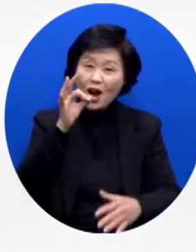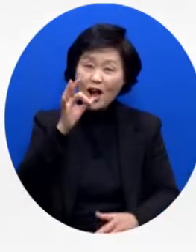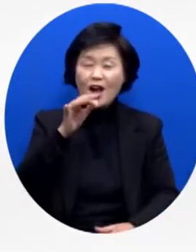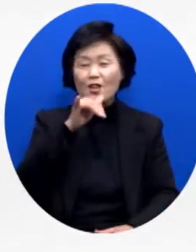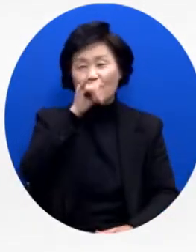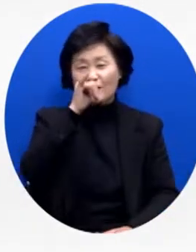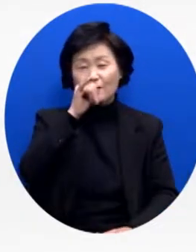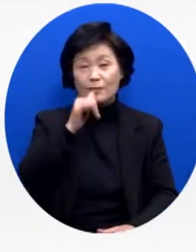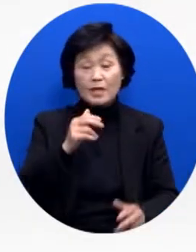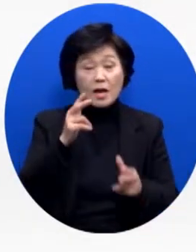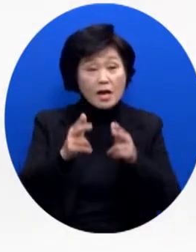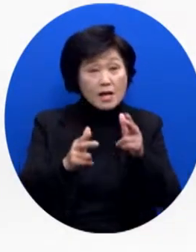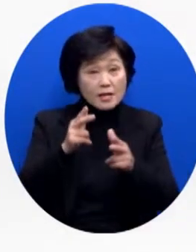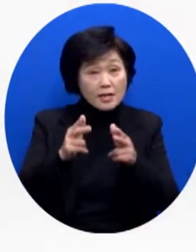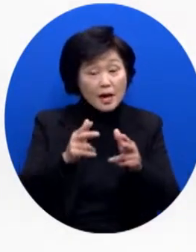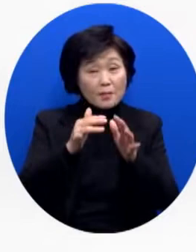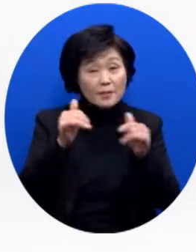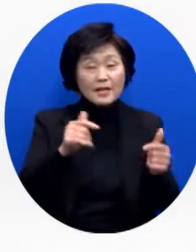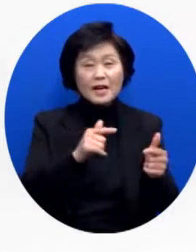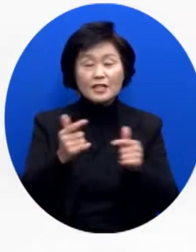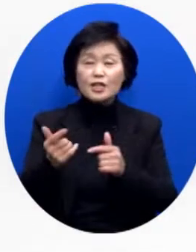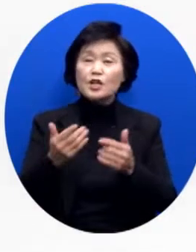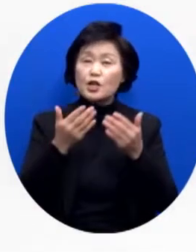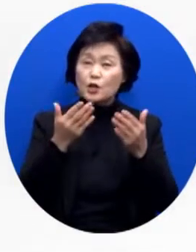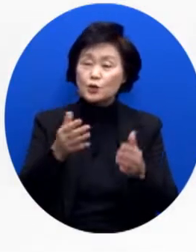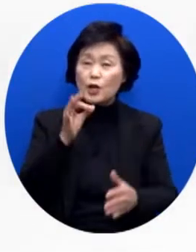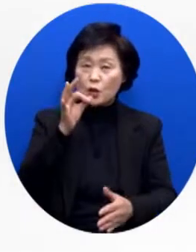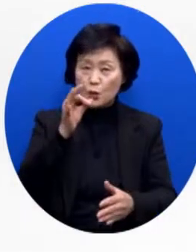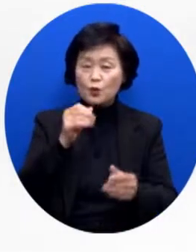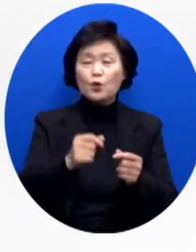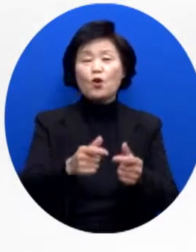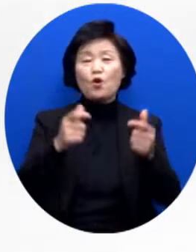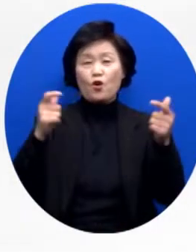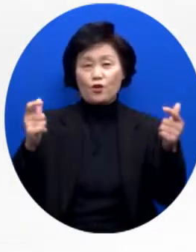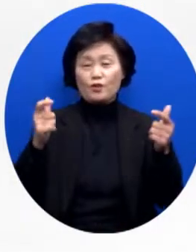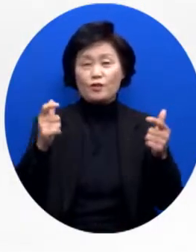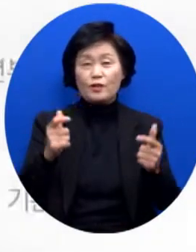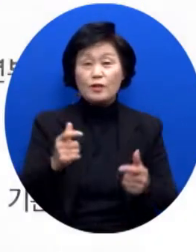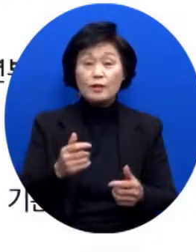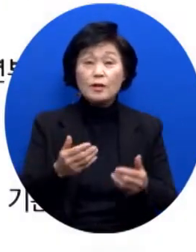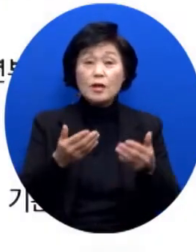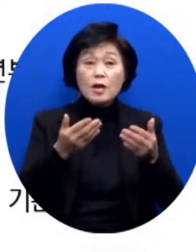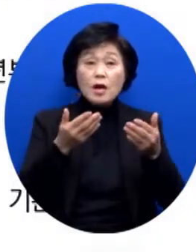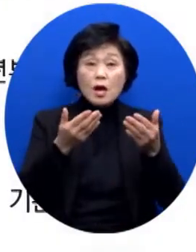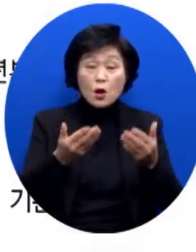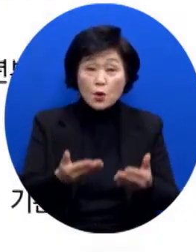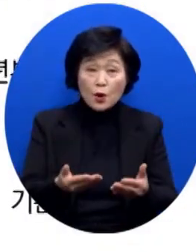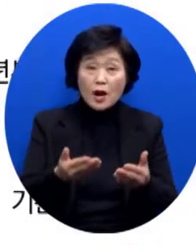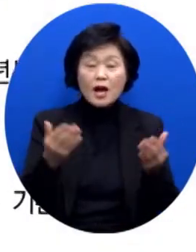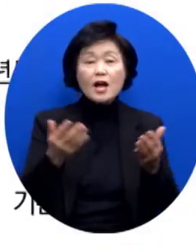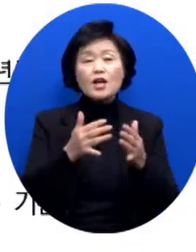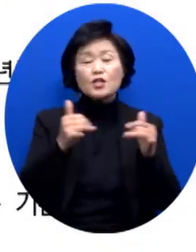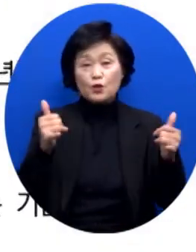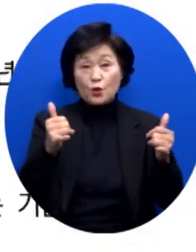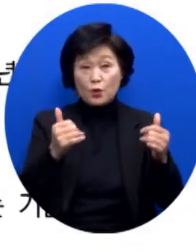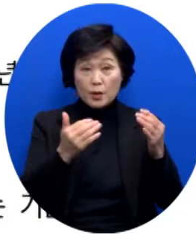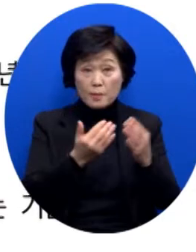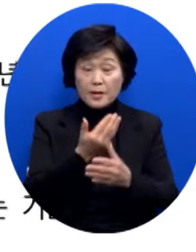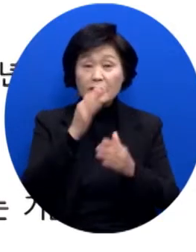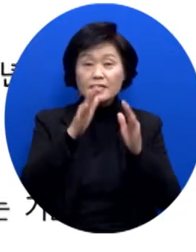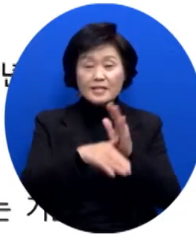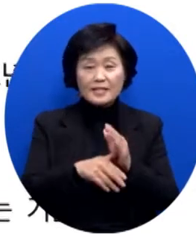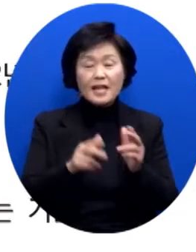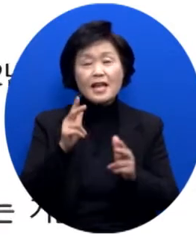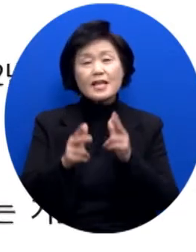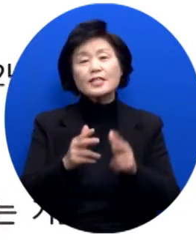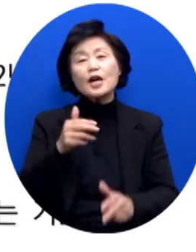사업장의 지급하는 육아휴직 지원금도 확대 개편 됩니다 육아휴직 직원이 발생했을 때 기업의 사업주가 받을 수